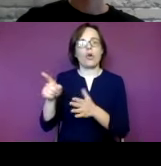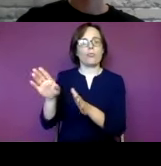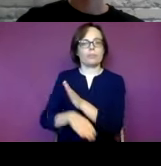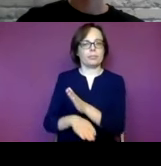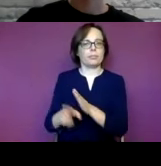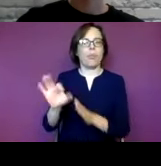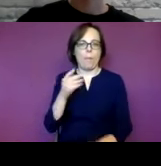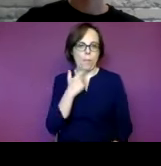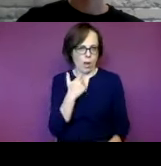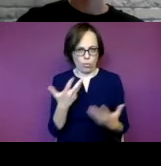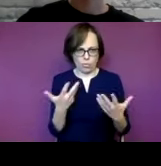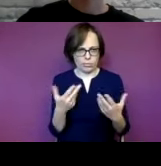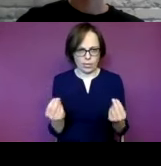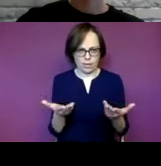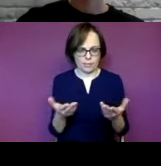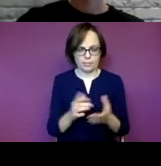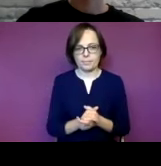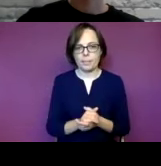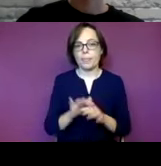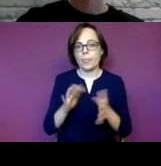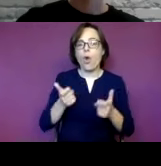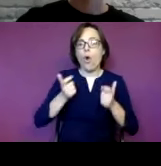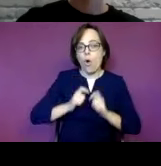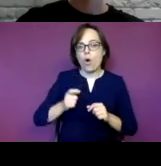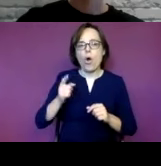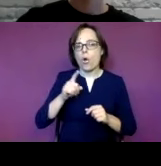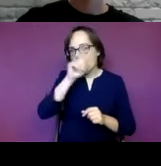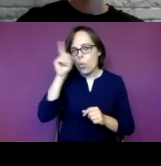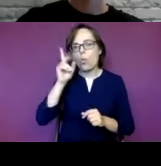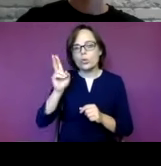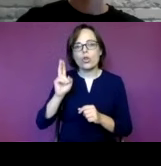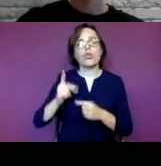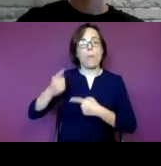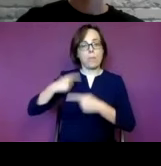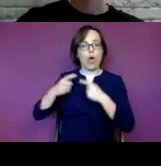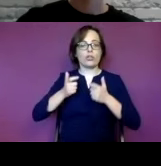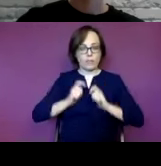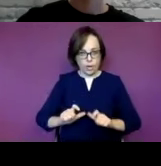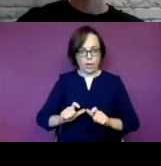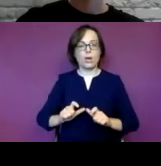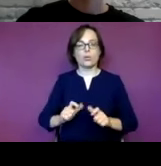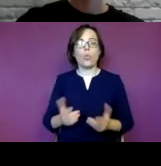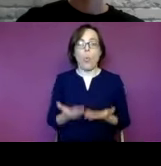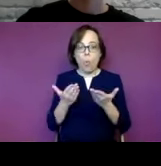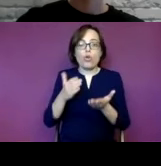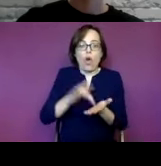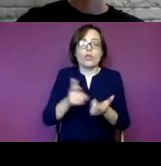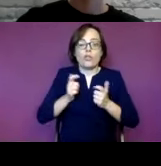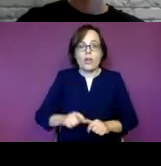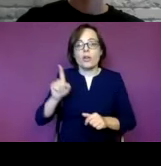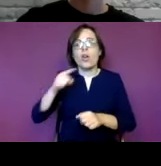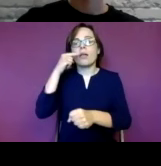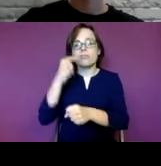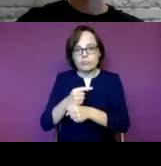osób, które są, które mają wiejskie pochodzą ze wsi, urodziły się na wsi, ale świadomie i z wyboru odrzucają